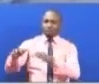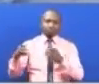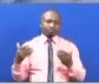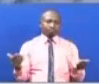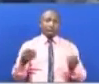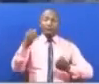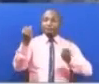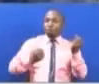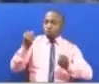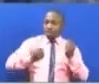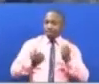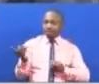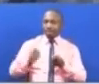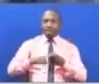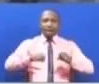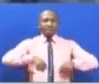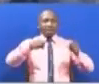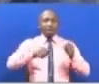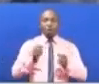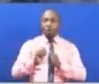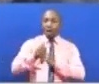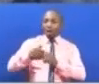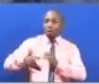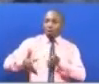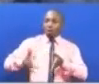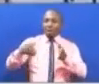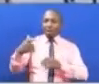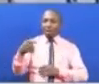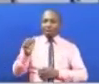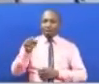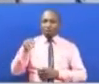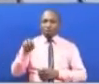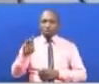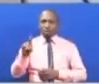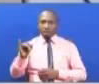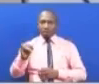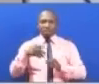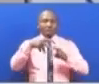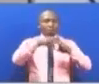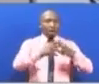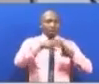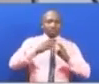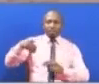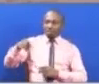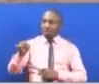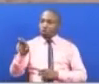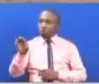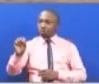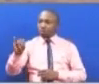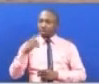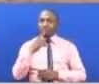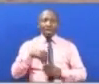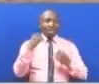Kiomoni Kibamba na meneja wa wakala wa barabara nchini TANROADS mkoa wa Mwanza, mhandisi Pius Mwami, amesema jitihada